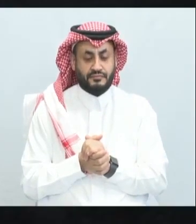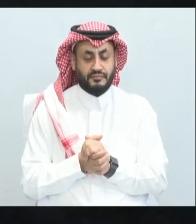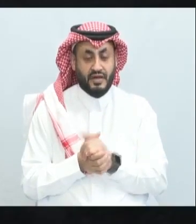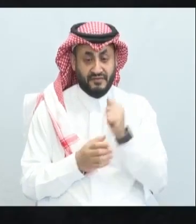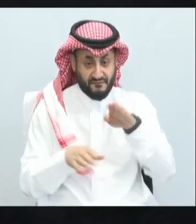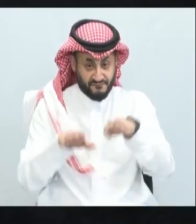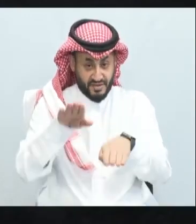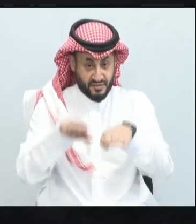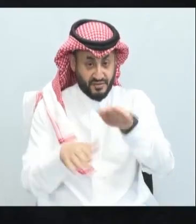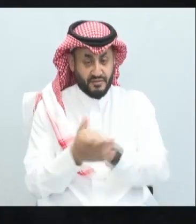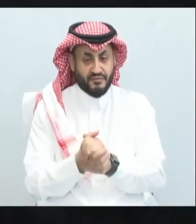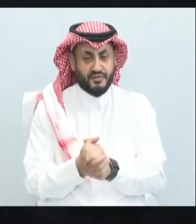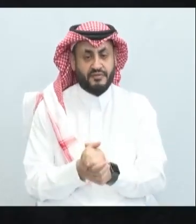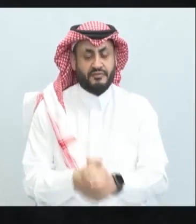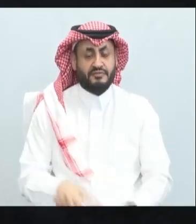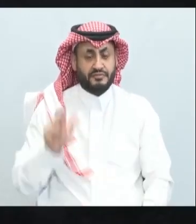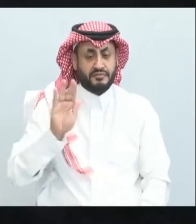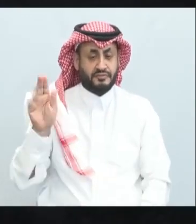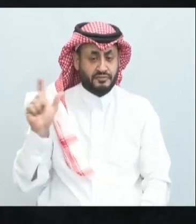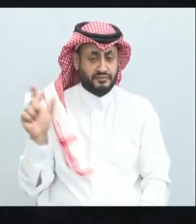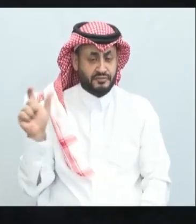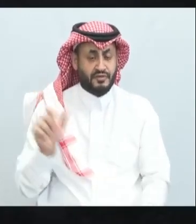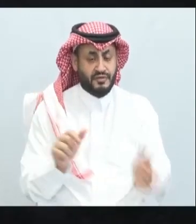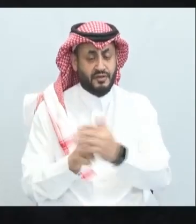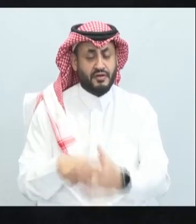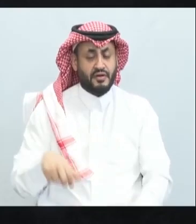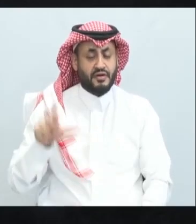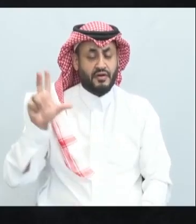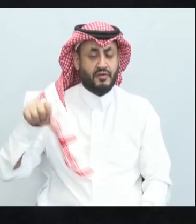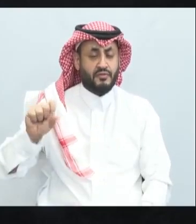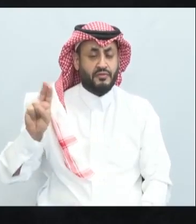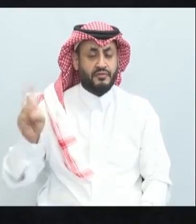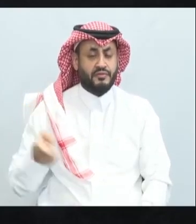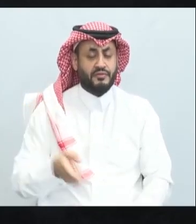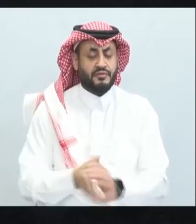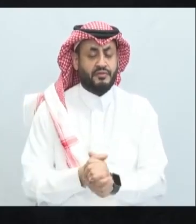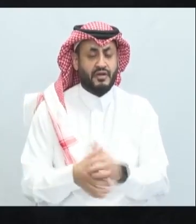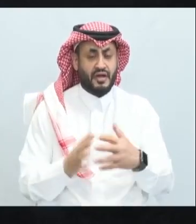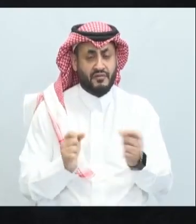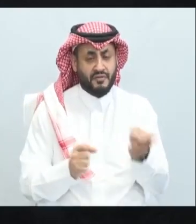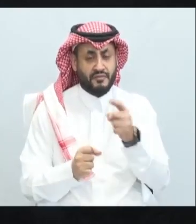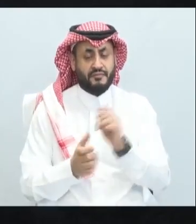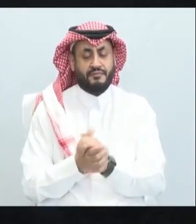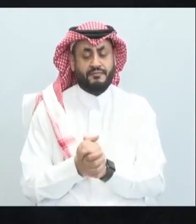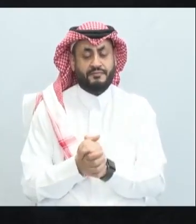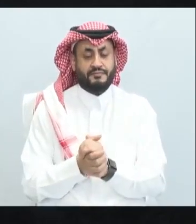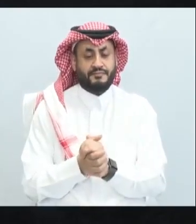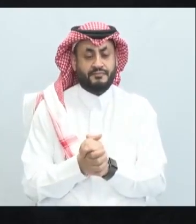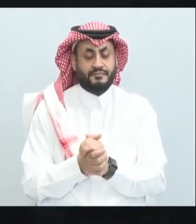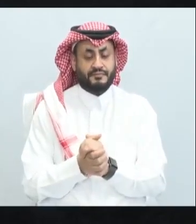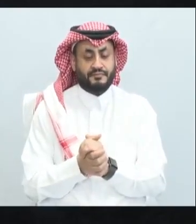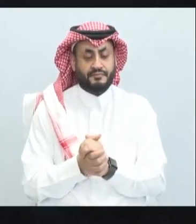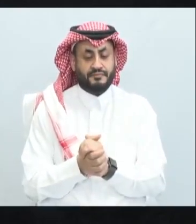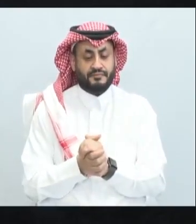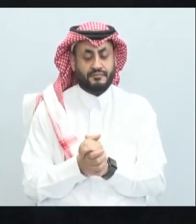فرق بين سنن الرواتب وايضا الوتر كما سنوضحه بعد قليل اذا السنن